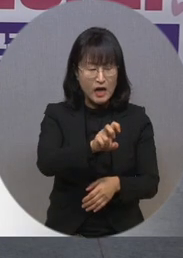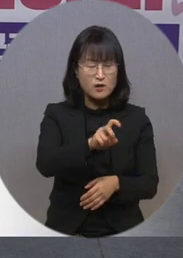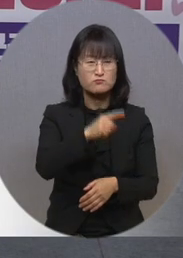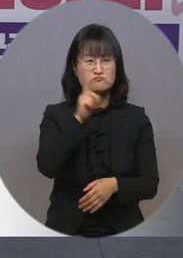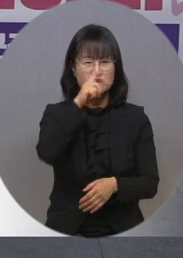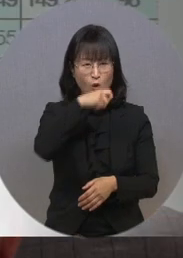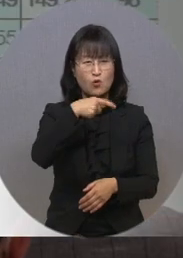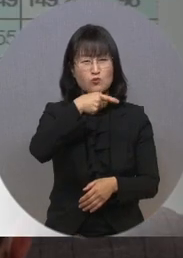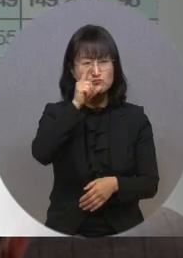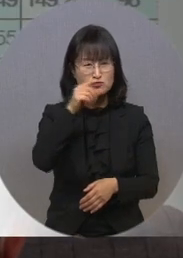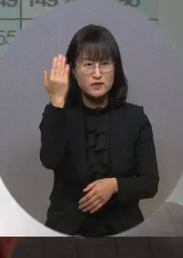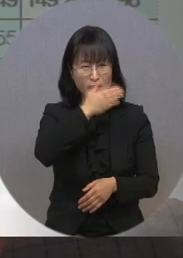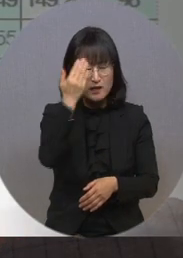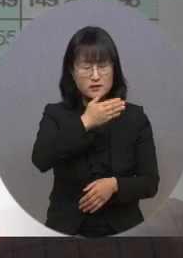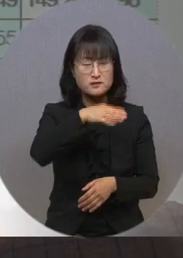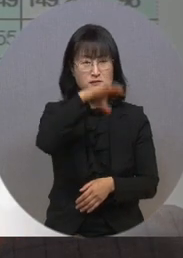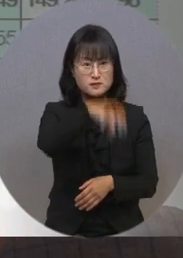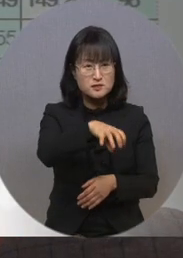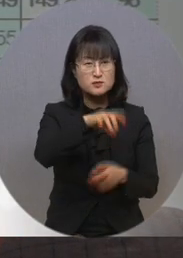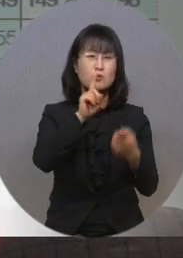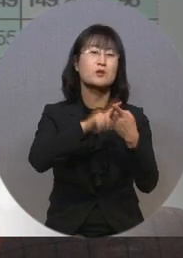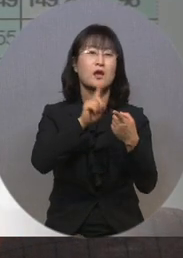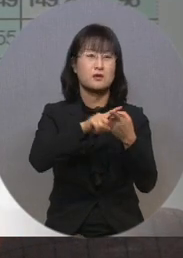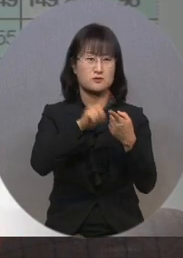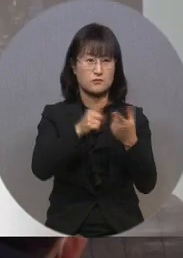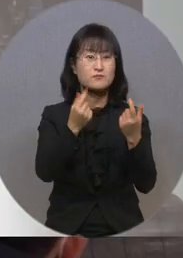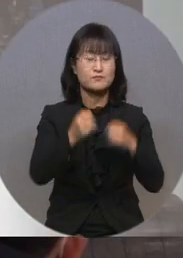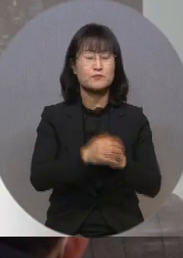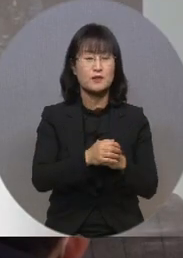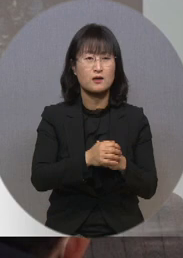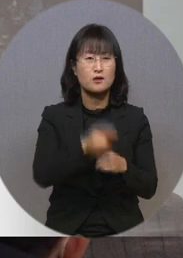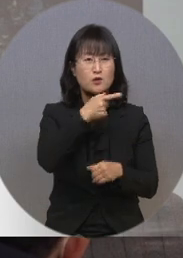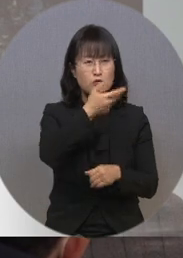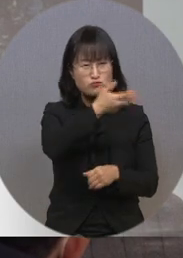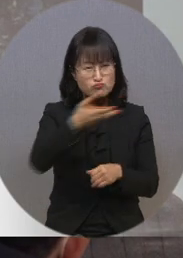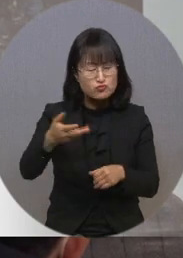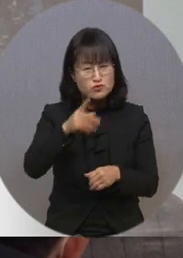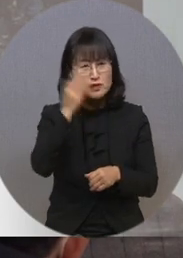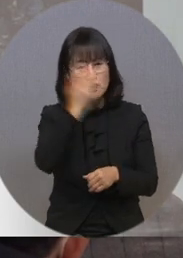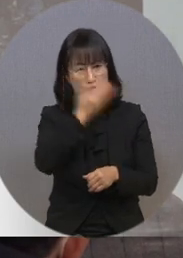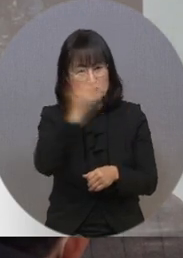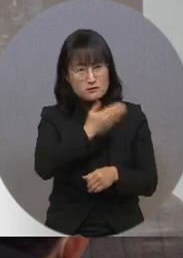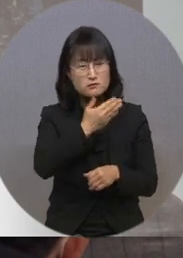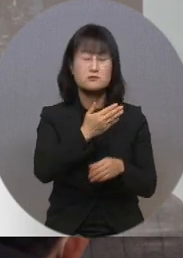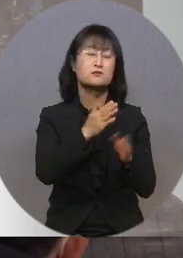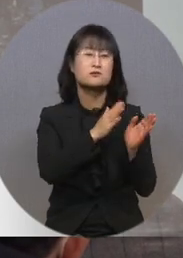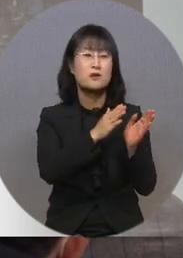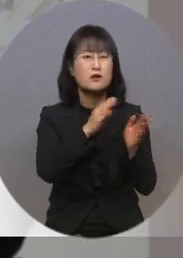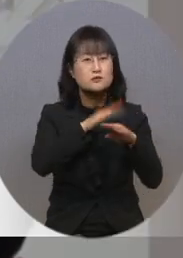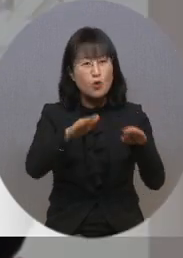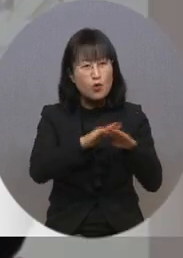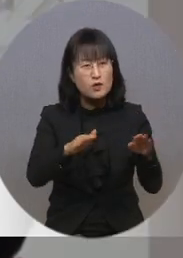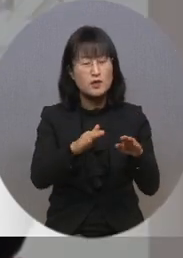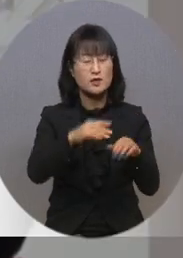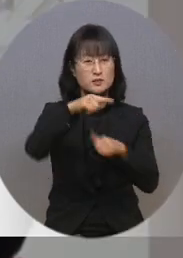관한 것이었습니다. 시민들의 이해를 돕기 위해 시청 하수처리시설 운영과에서는 시설의 현